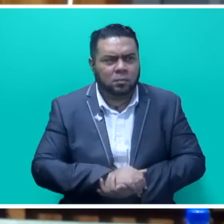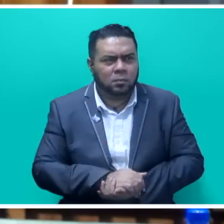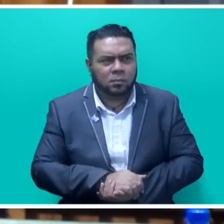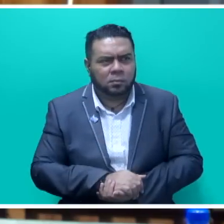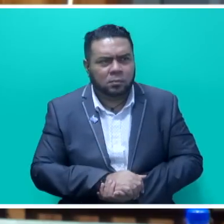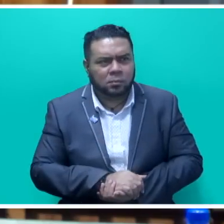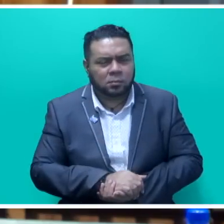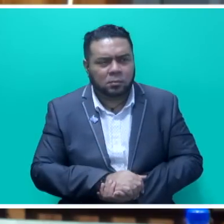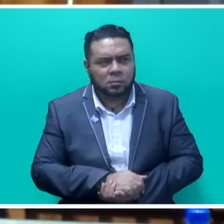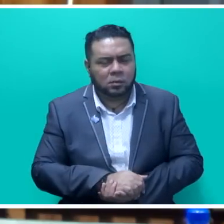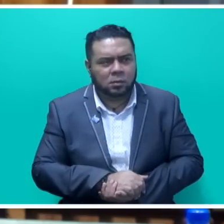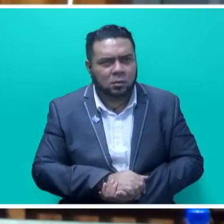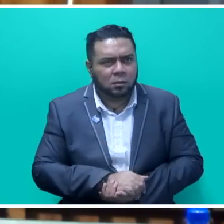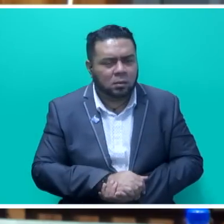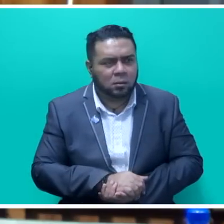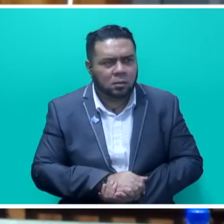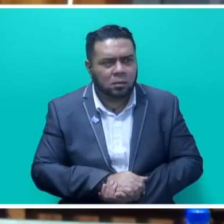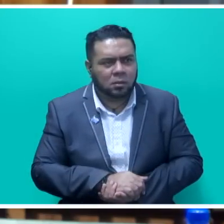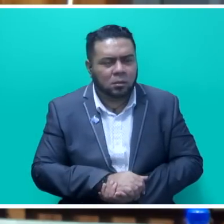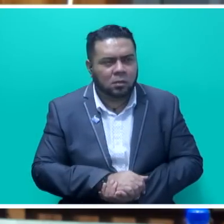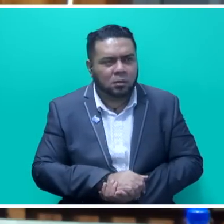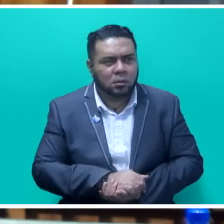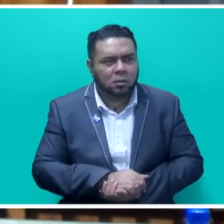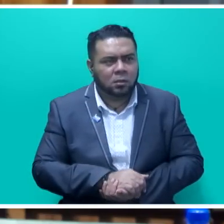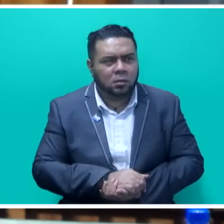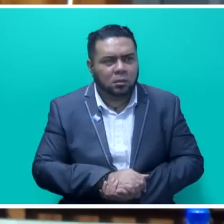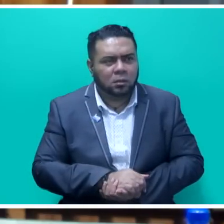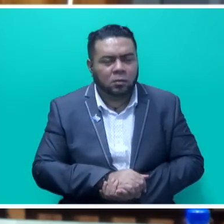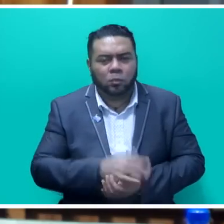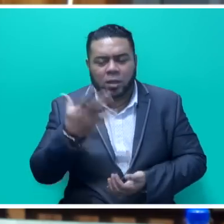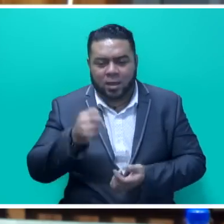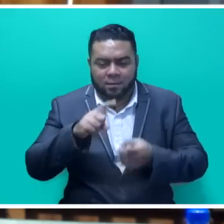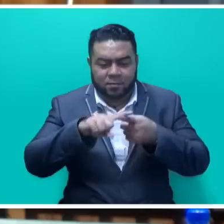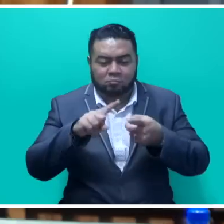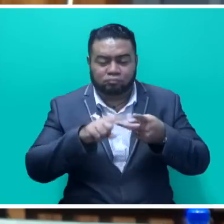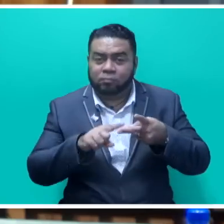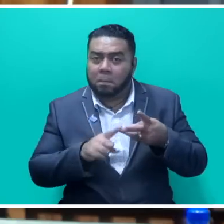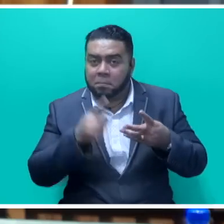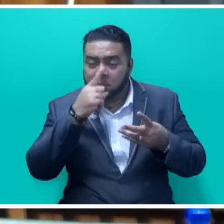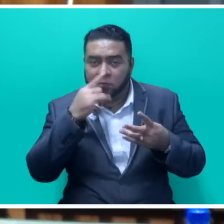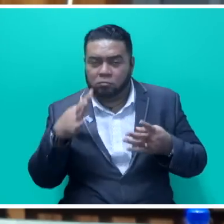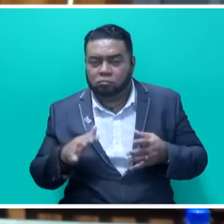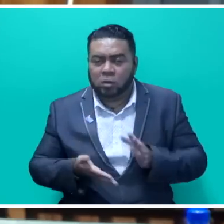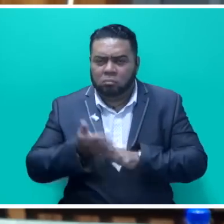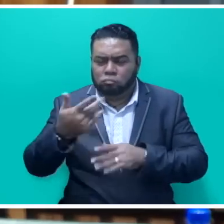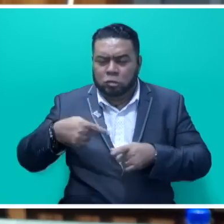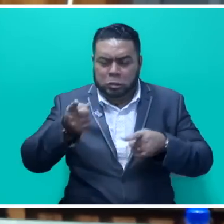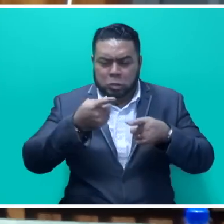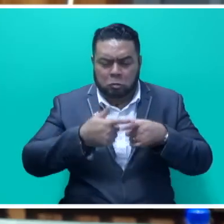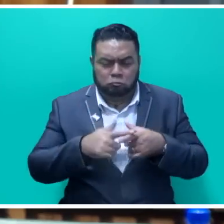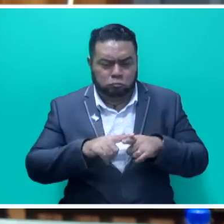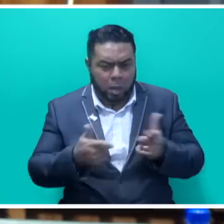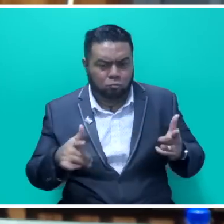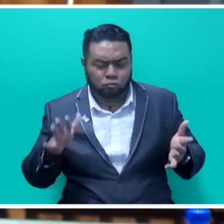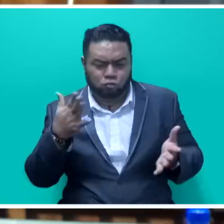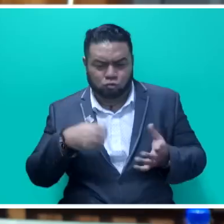लोकप्रिय विदेश मंत्री डॉक्टर सुब्रमण्यम जयशंकर जी कर रहे हैं। फिजी